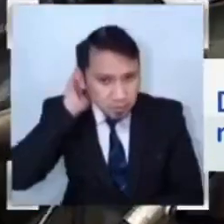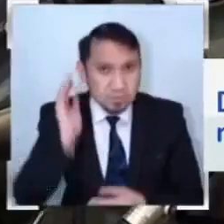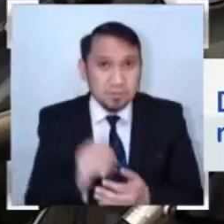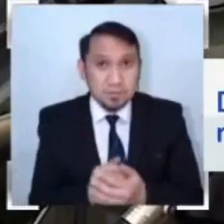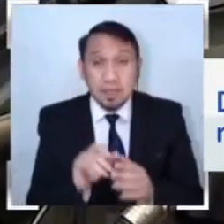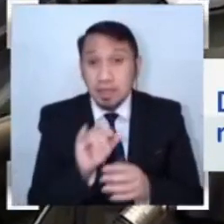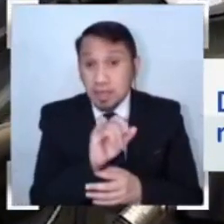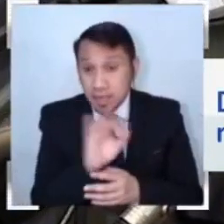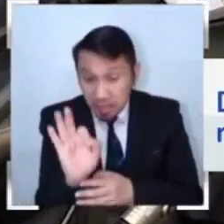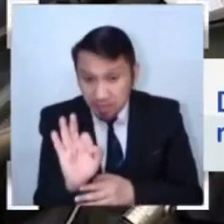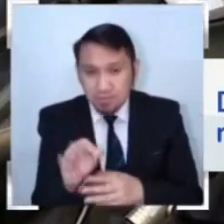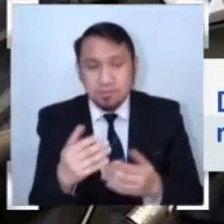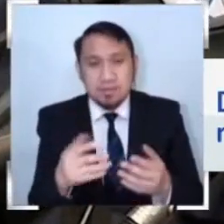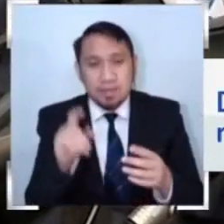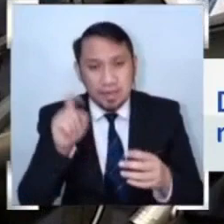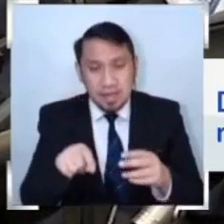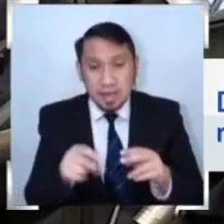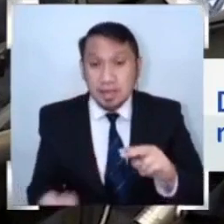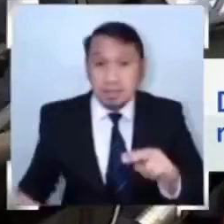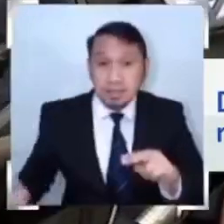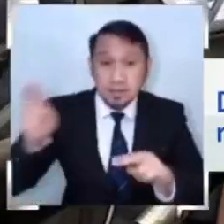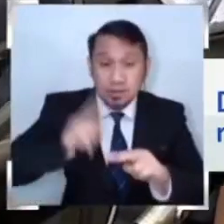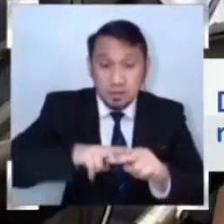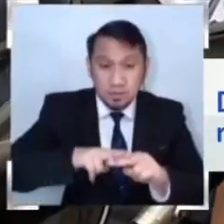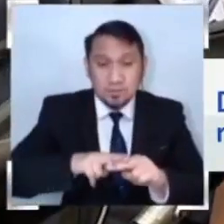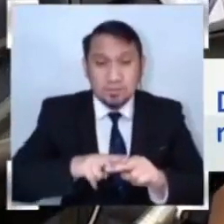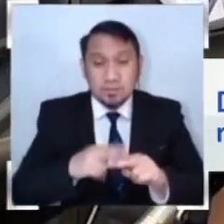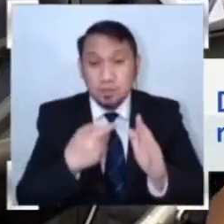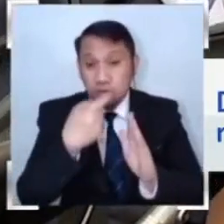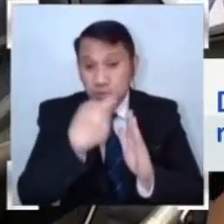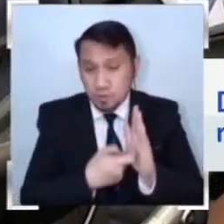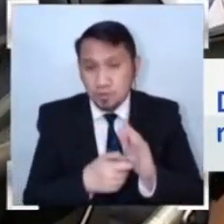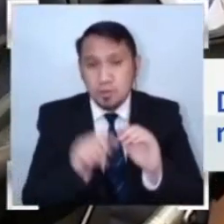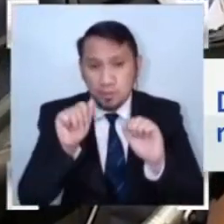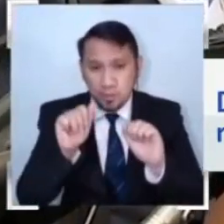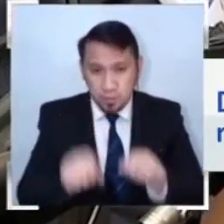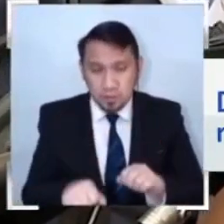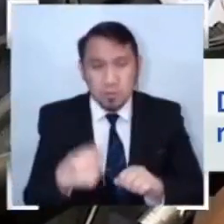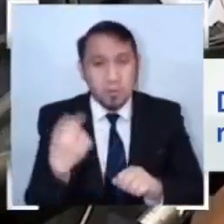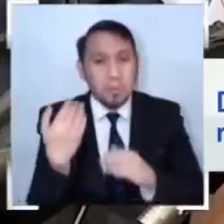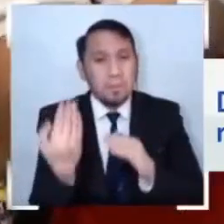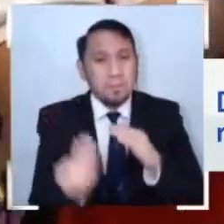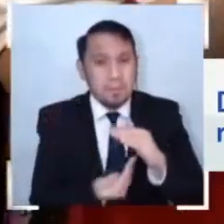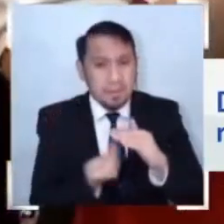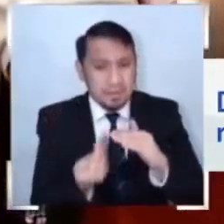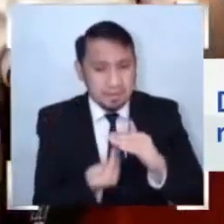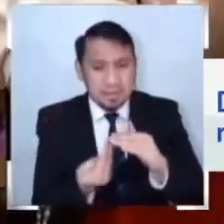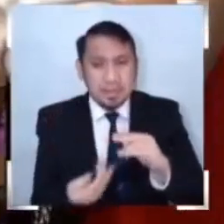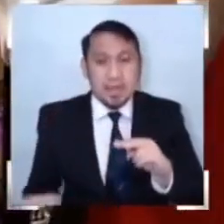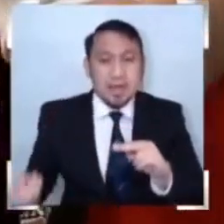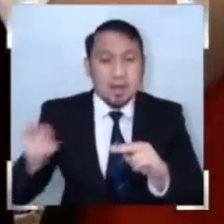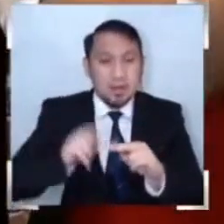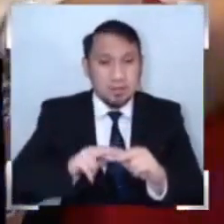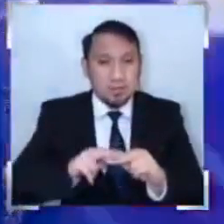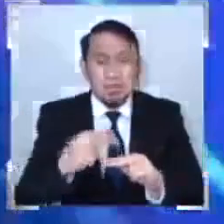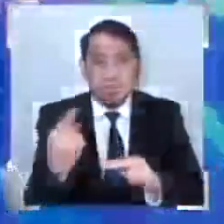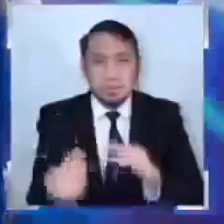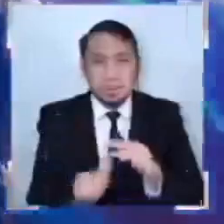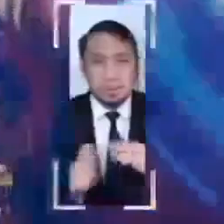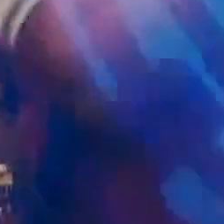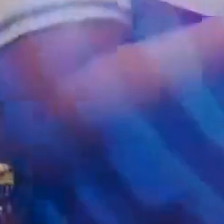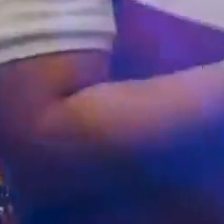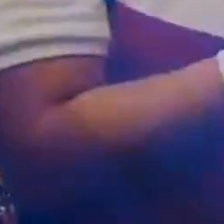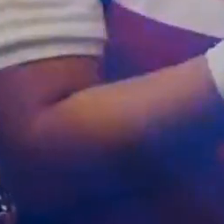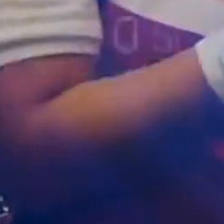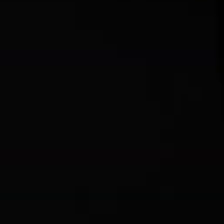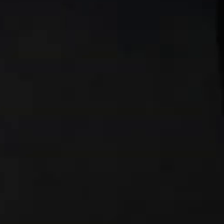presyo dahil kailangan na talaga nilang igalaw, kung pwede, absolute minimum ang increase nila. Ako si Bernadette Reyes, ang inyong